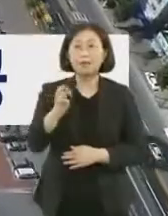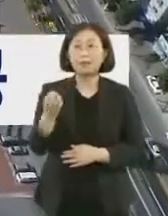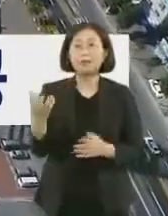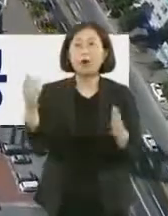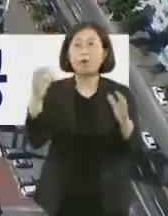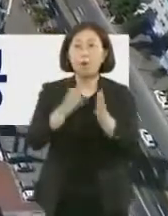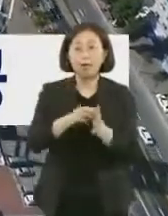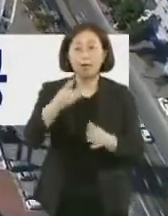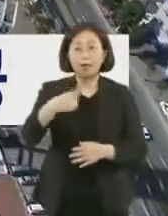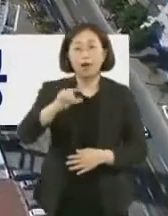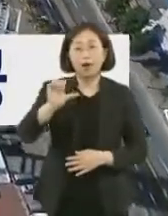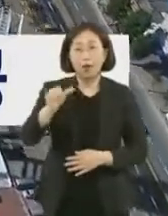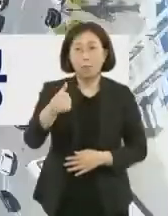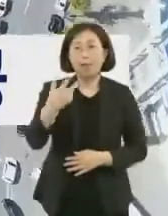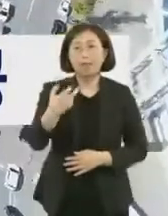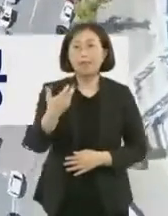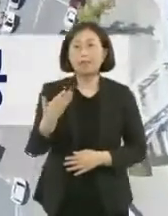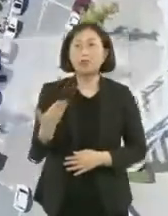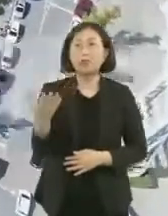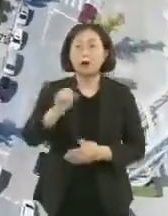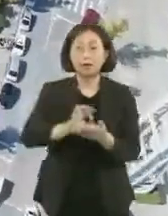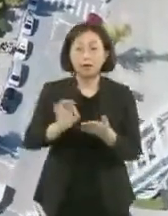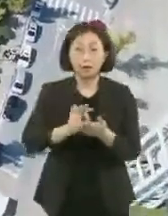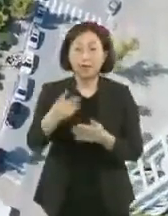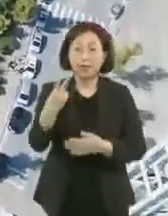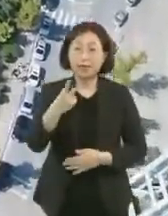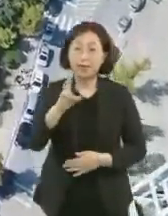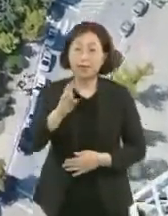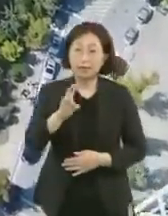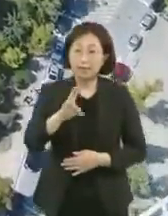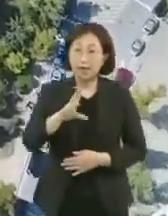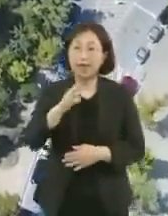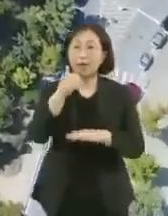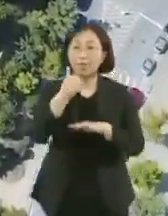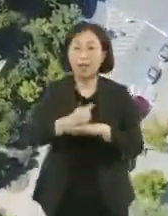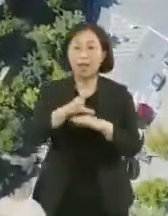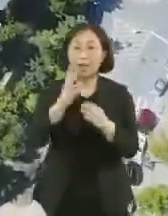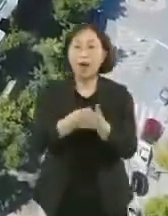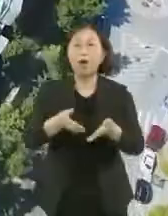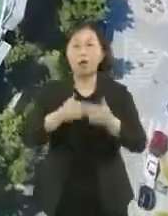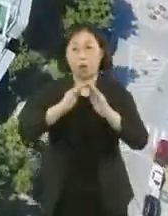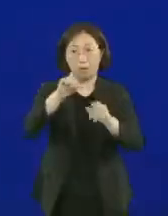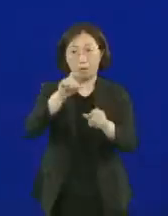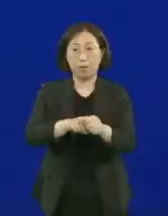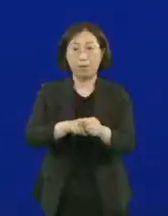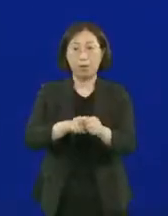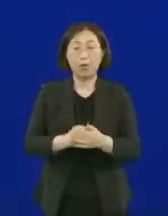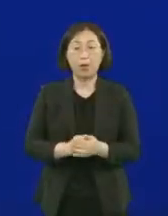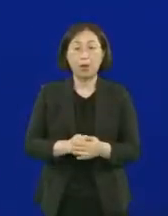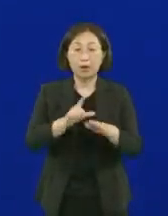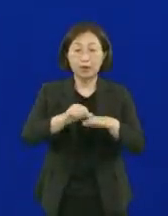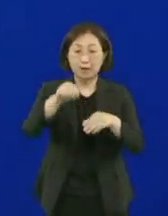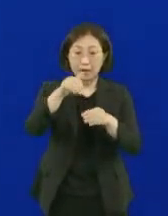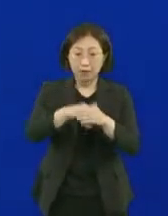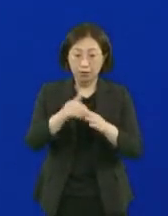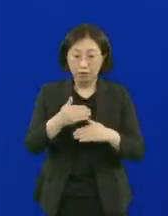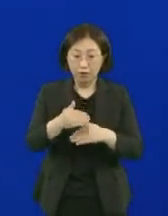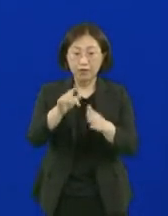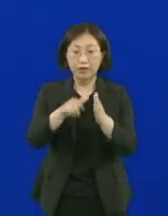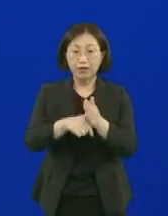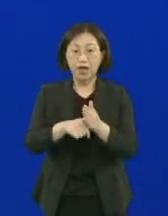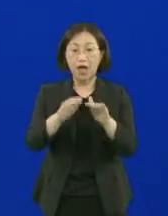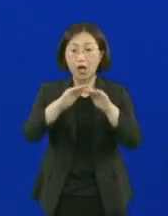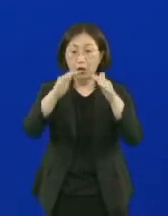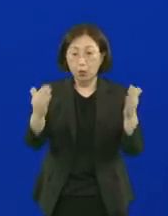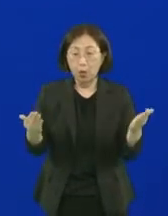등 1579억 원을 들여 오는 2024년 말 완공될 예정입니다. 지방선거 과정에서